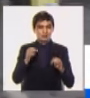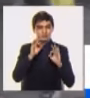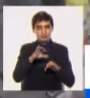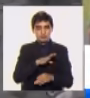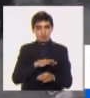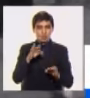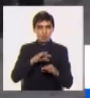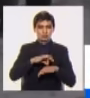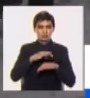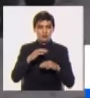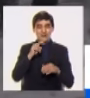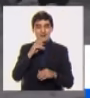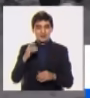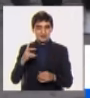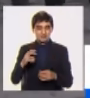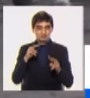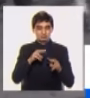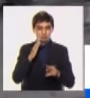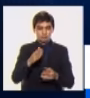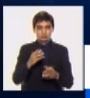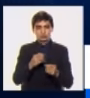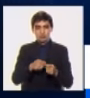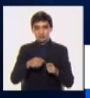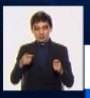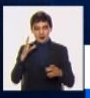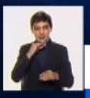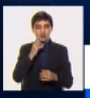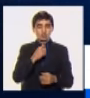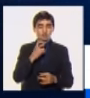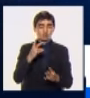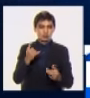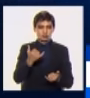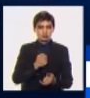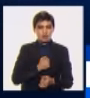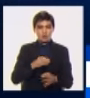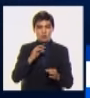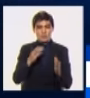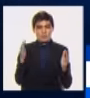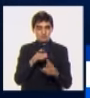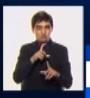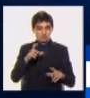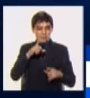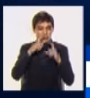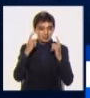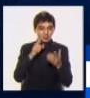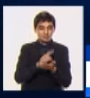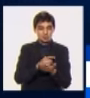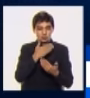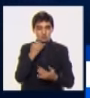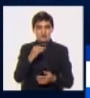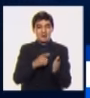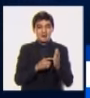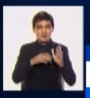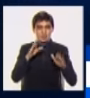ужесточить карантинные меры при ужесточения ситуации сегодня к сожалению все меньше людей надевают маски это при том что в караганду и